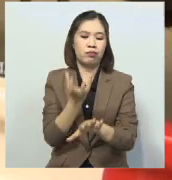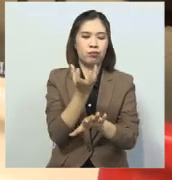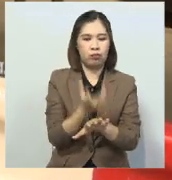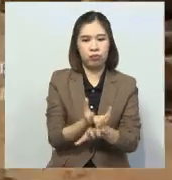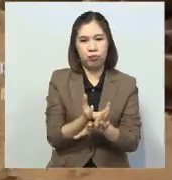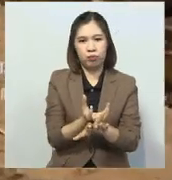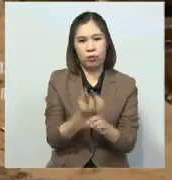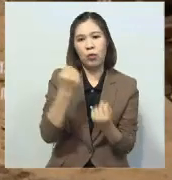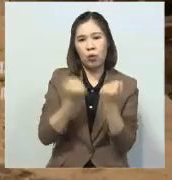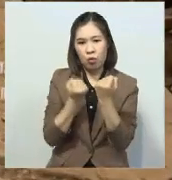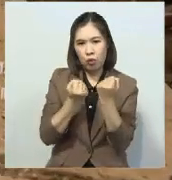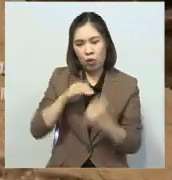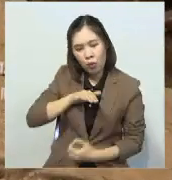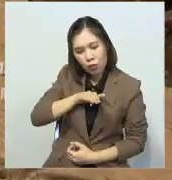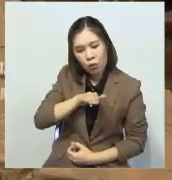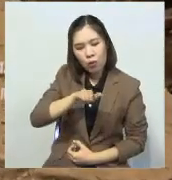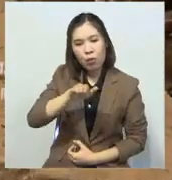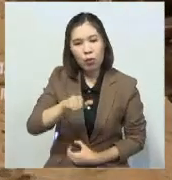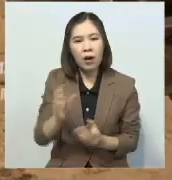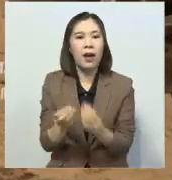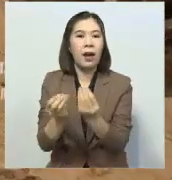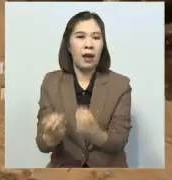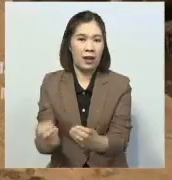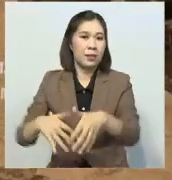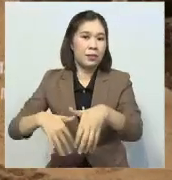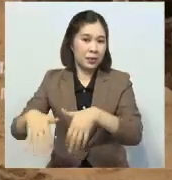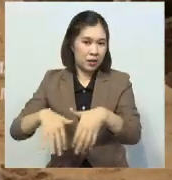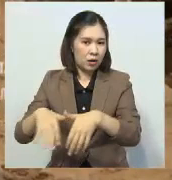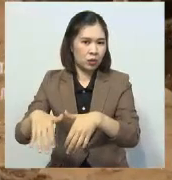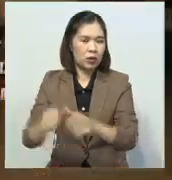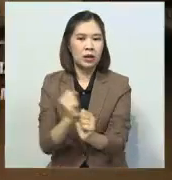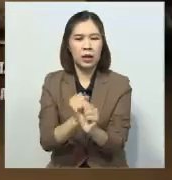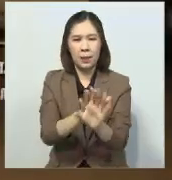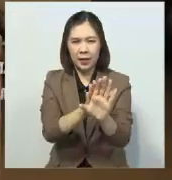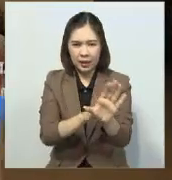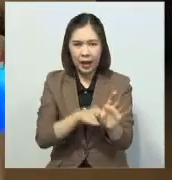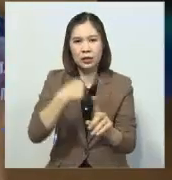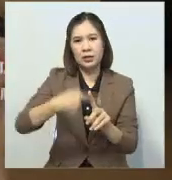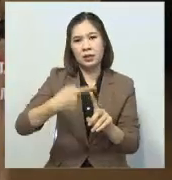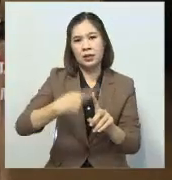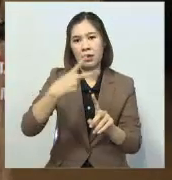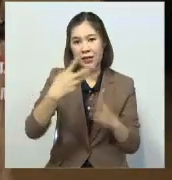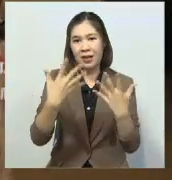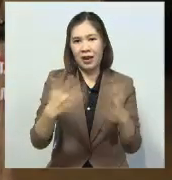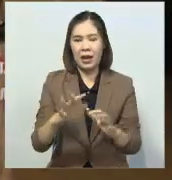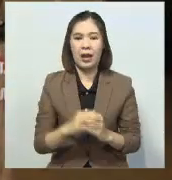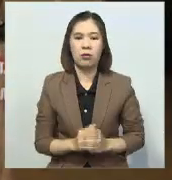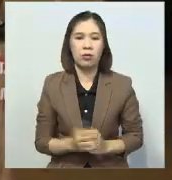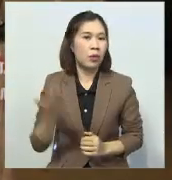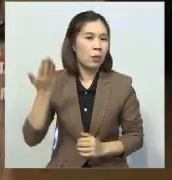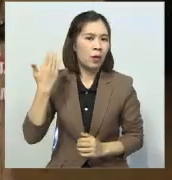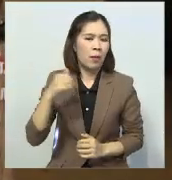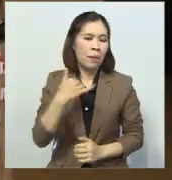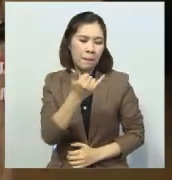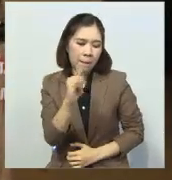านบ้านเทากลางหมู่4เข้าไปแจกจ่ายให้กับประชาชนซึ่งทำแบบนี้มานานกว่า2เดือนแล้วจากเดิมที่ออกแจกจ่าย